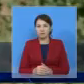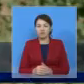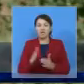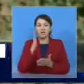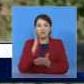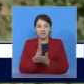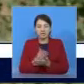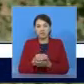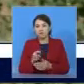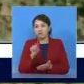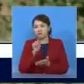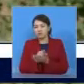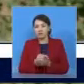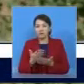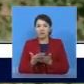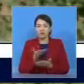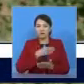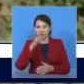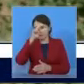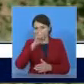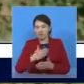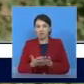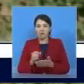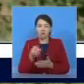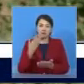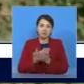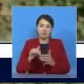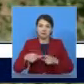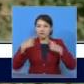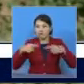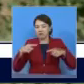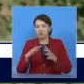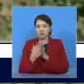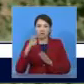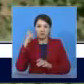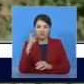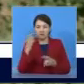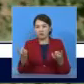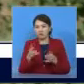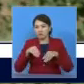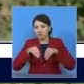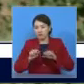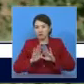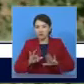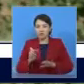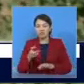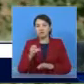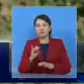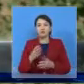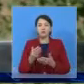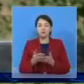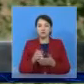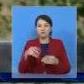Есть определенные требования, поставленные нам государством. К примеру, нужно разнообразить сельское хозяйство. Нужно сажать не только ячмень и пшеницу.